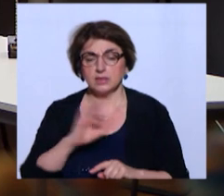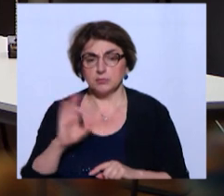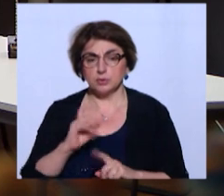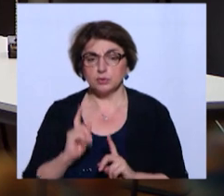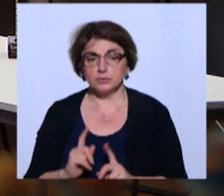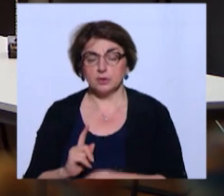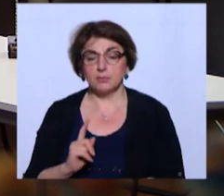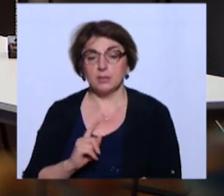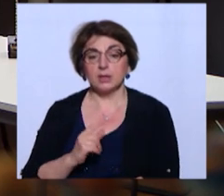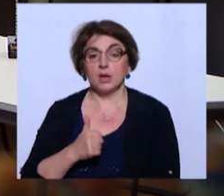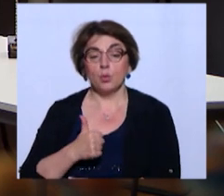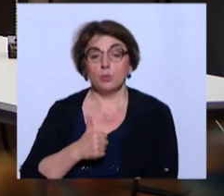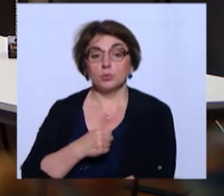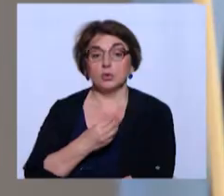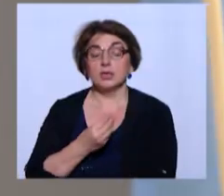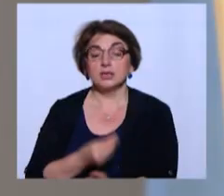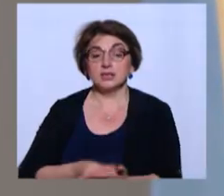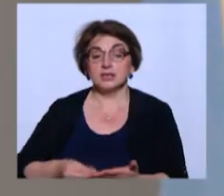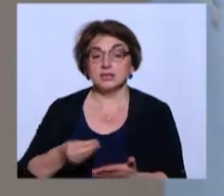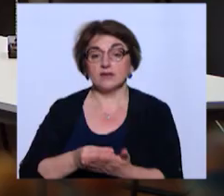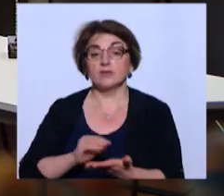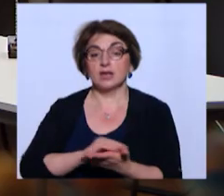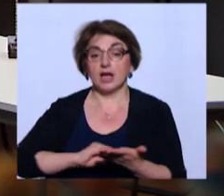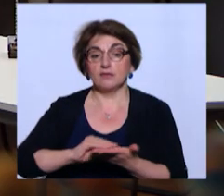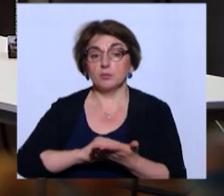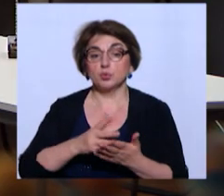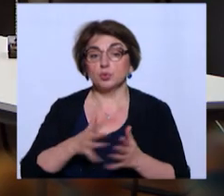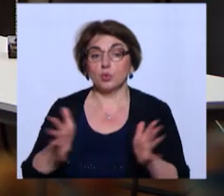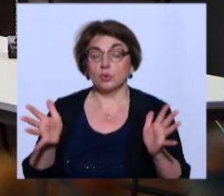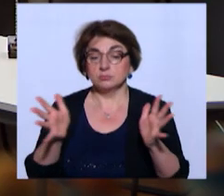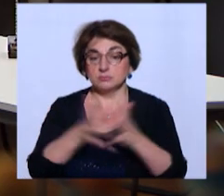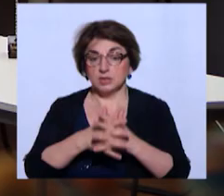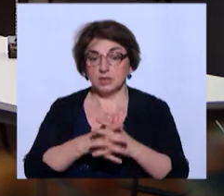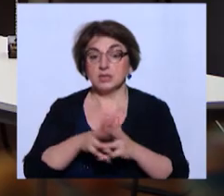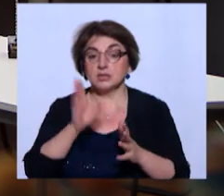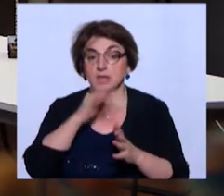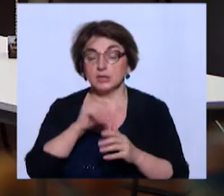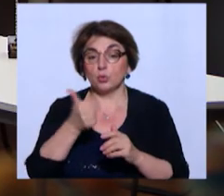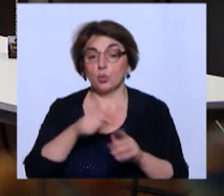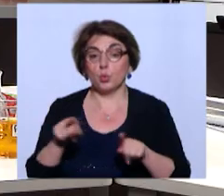სასურველია ისევ გავიმეოროთ და ვნახოთ, თუ როგორ შედიან ისინი რეაქციაში წყალთან.